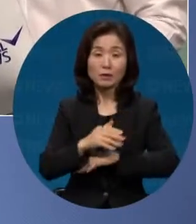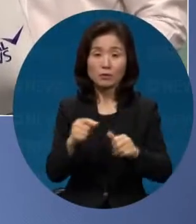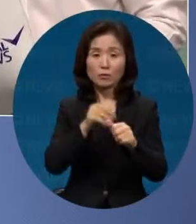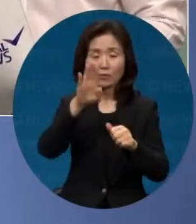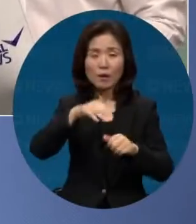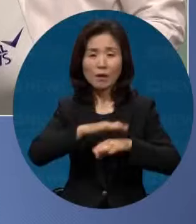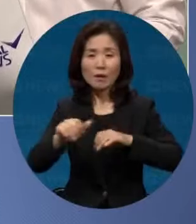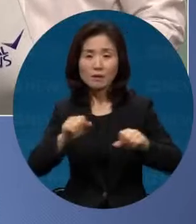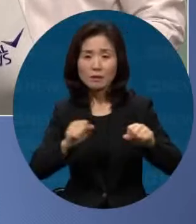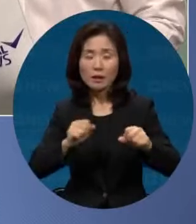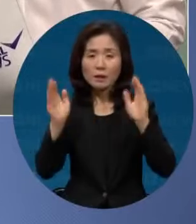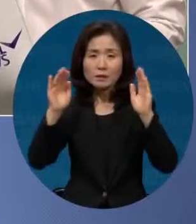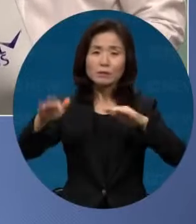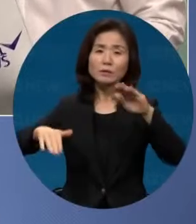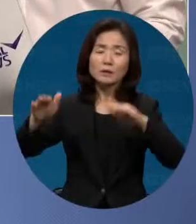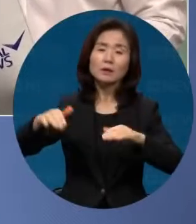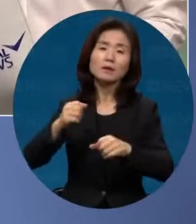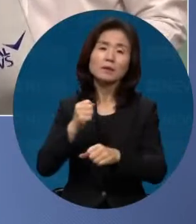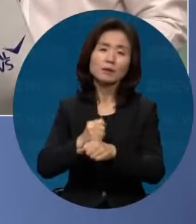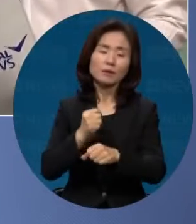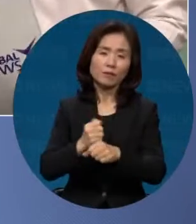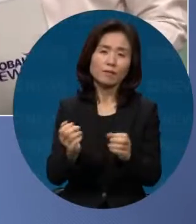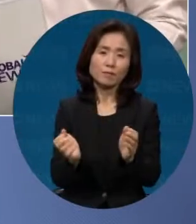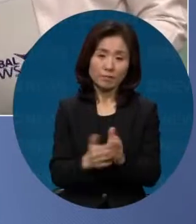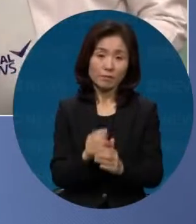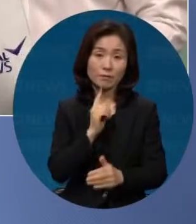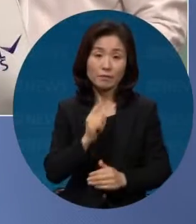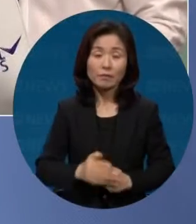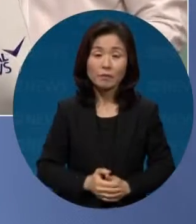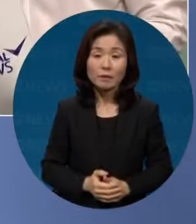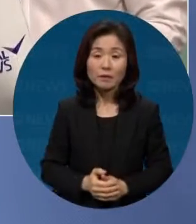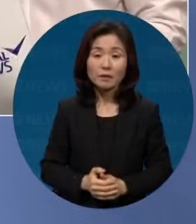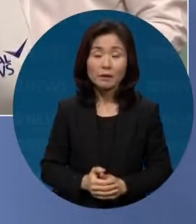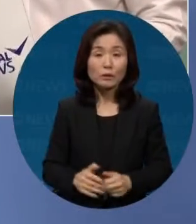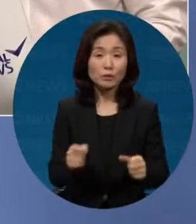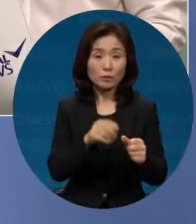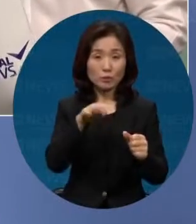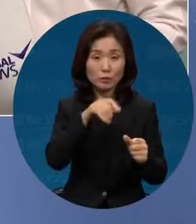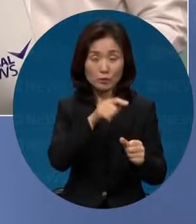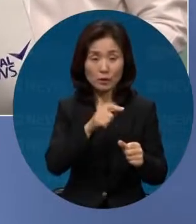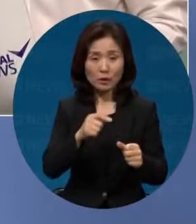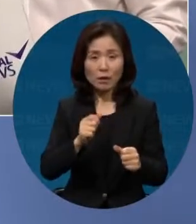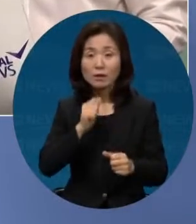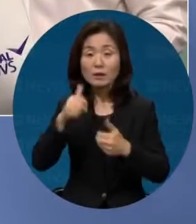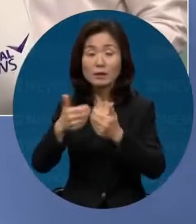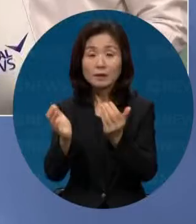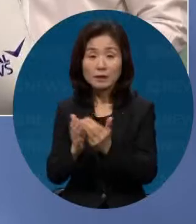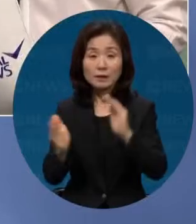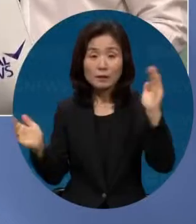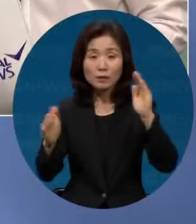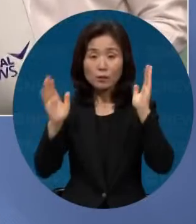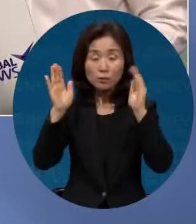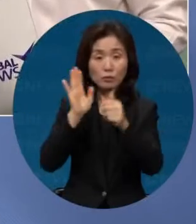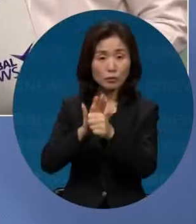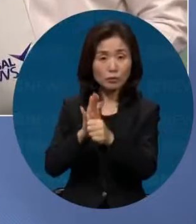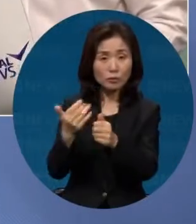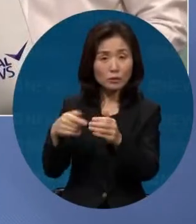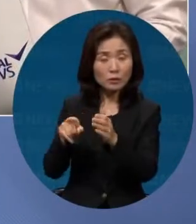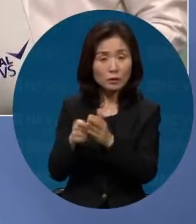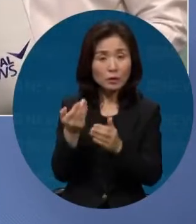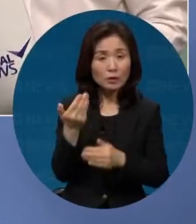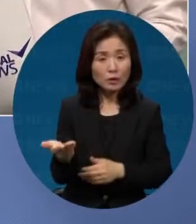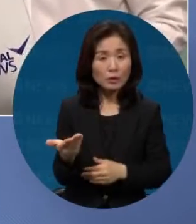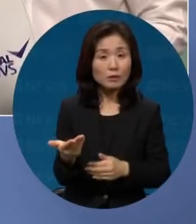대처가 학습 불평등을 키웠다고 지적했습니다 4 특히 교육부가 취약계층 아동의 공부를 지원하려고 우리돈